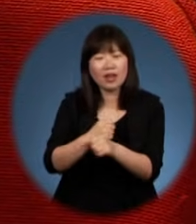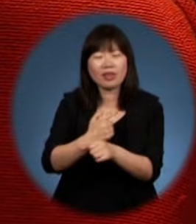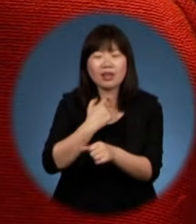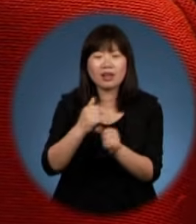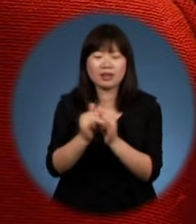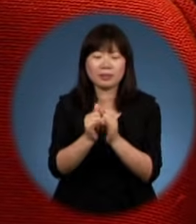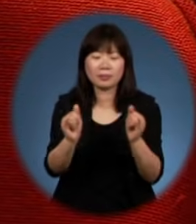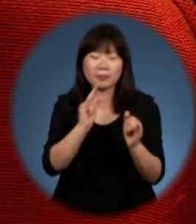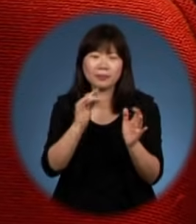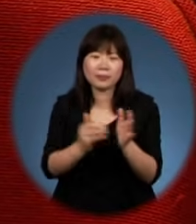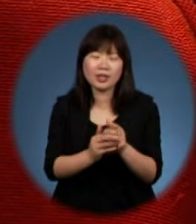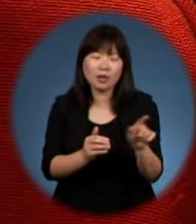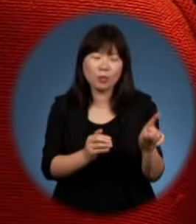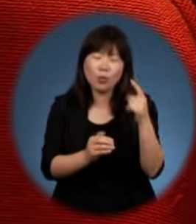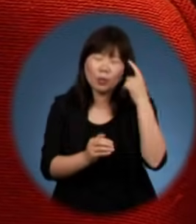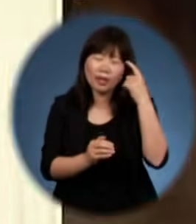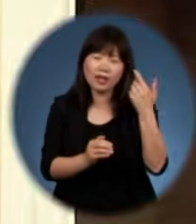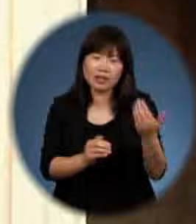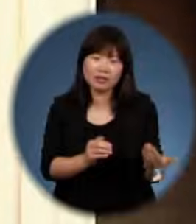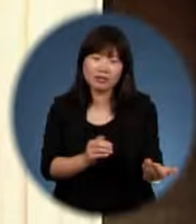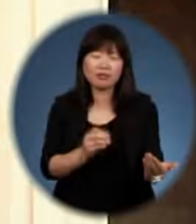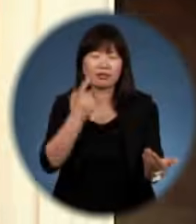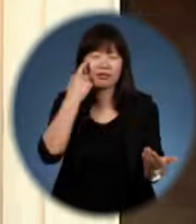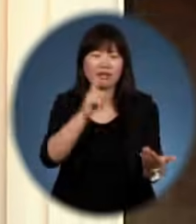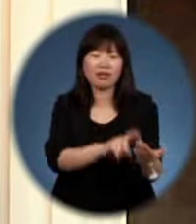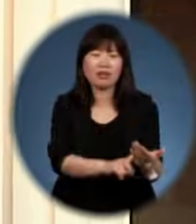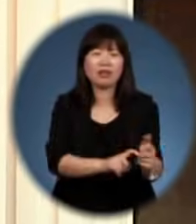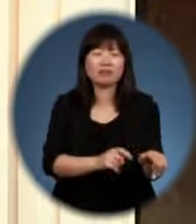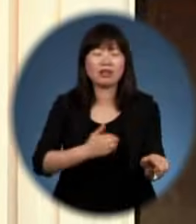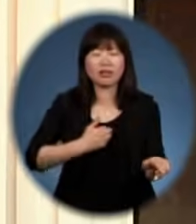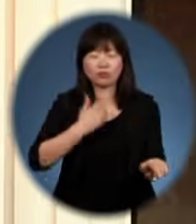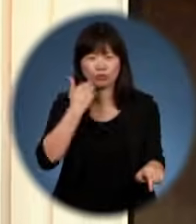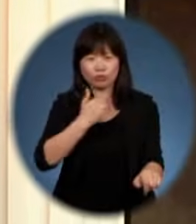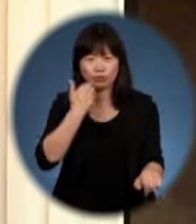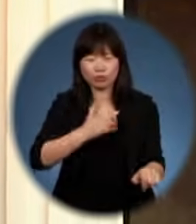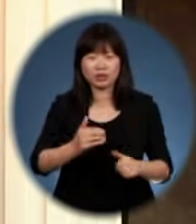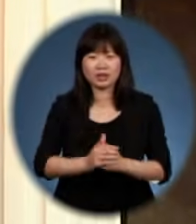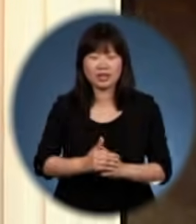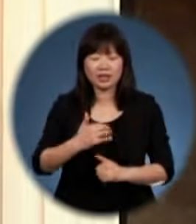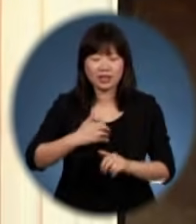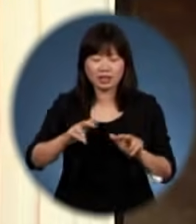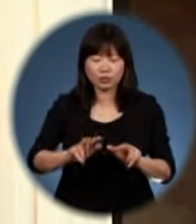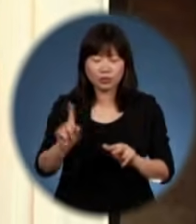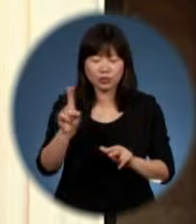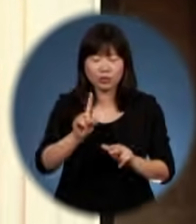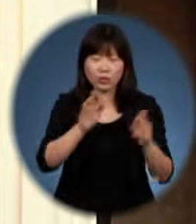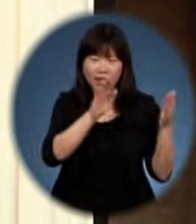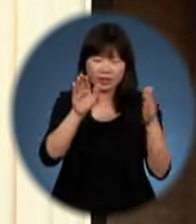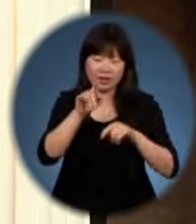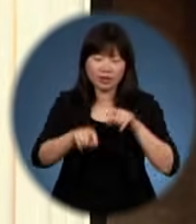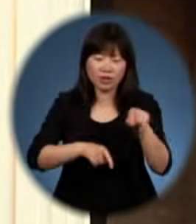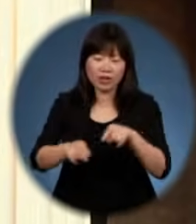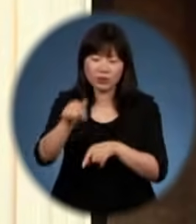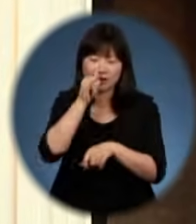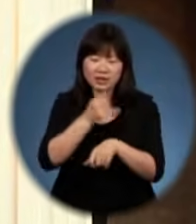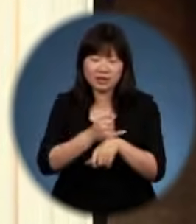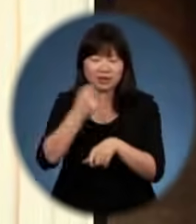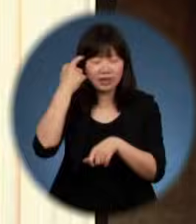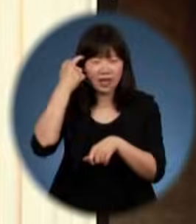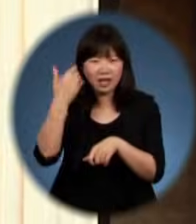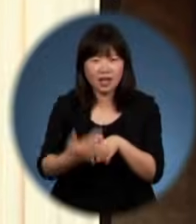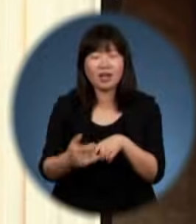톰 에로스가 무엇을 발견했는지 야 나는 누구인가 나는 지금 어디를 향해 가고 있는가 그 사이에서 고민했다